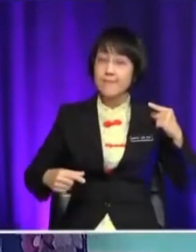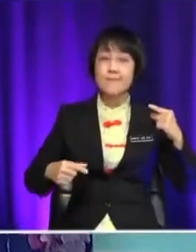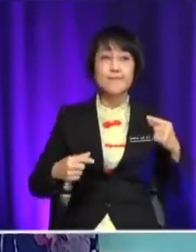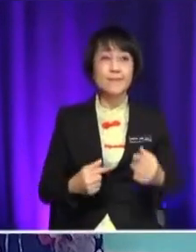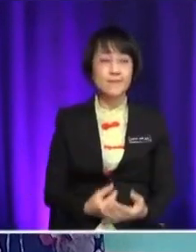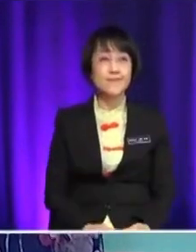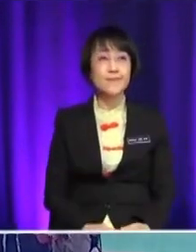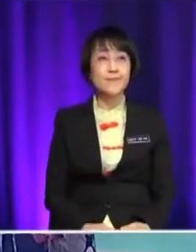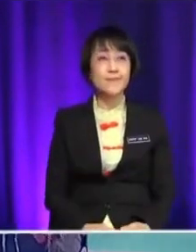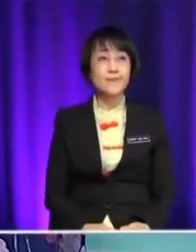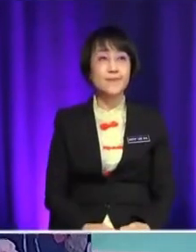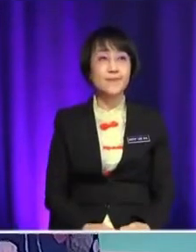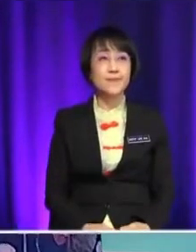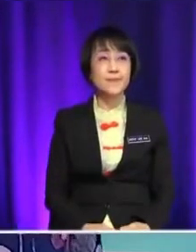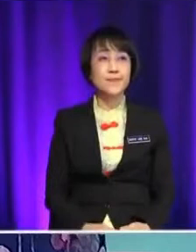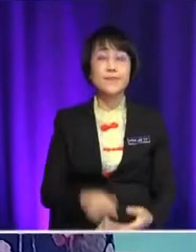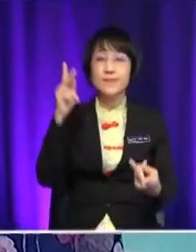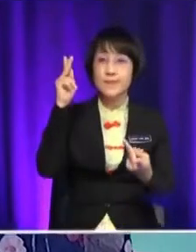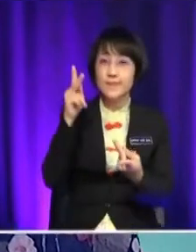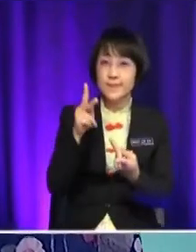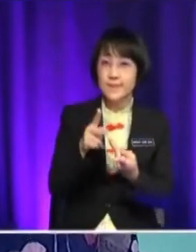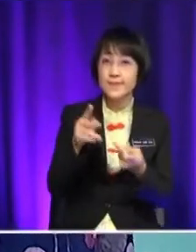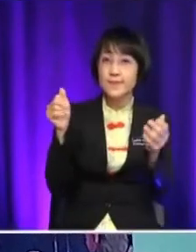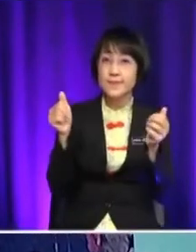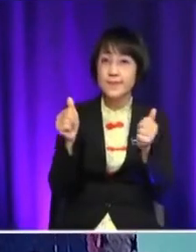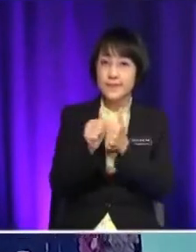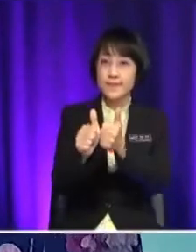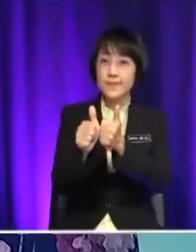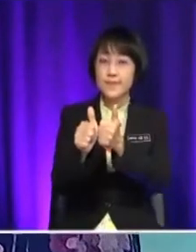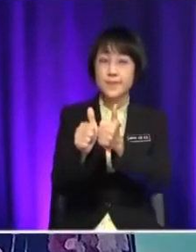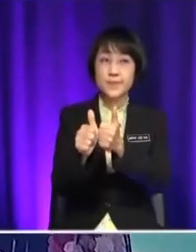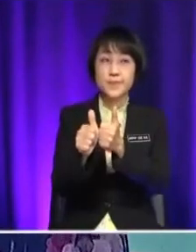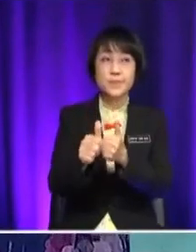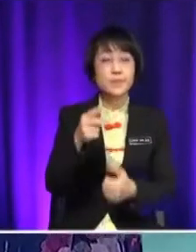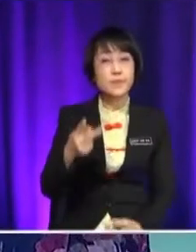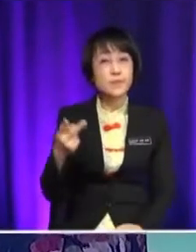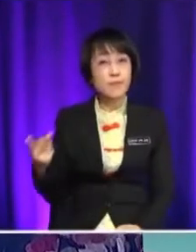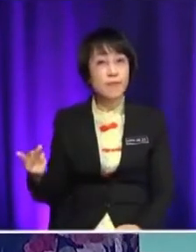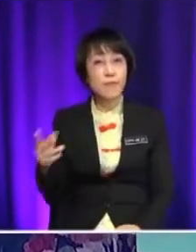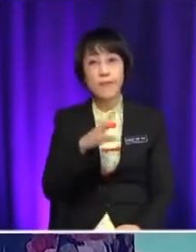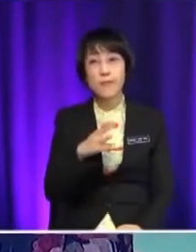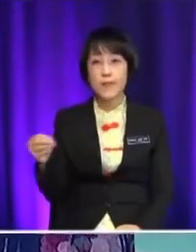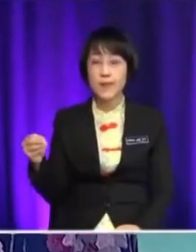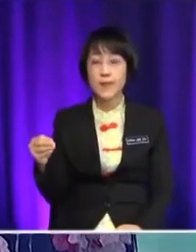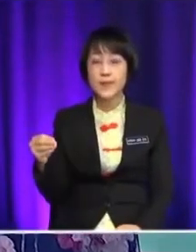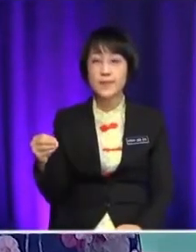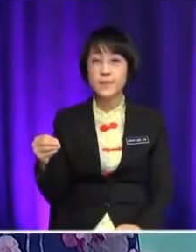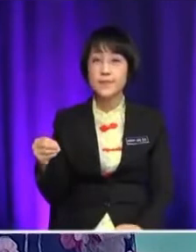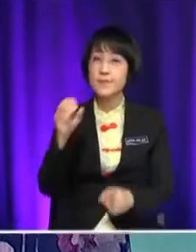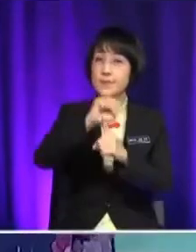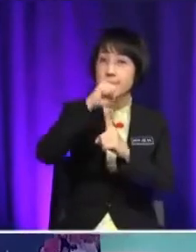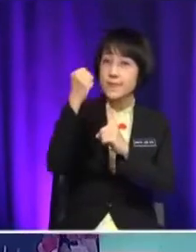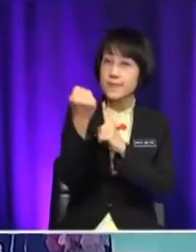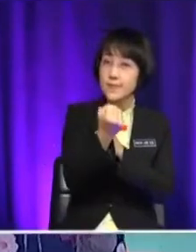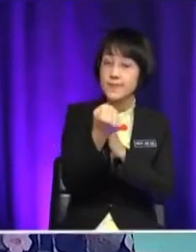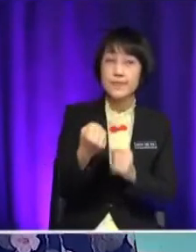gaya tersendiri yang mesti sesuai mengikut konteks dan juga situasi. Yeah. Kan, kalau situasi